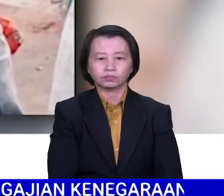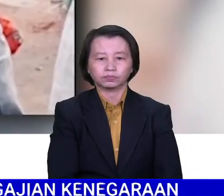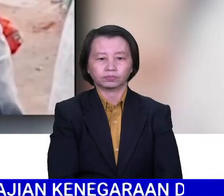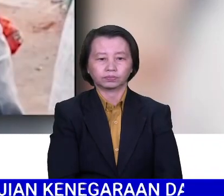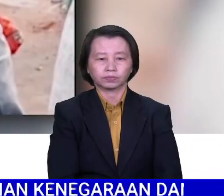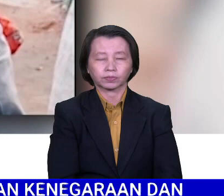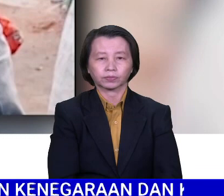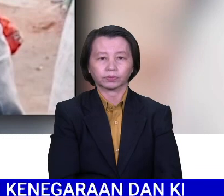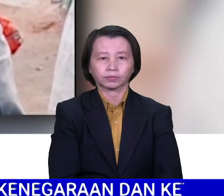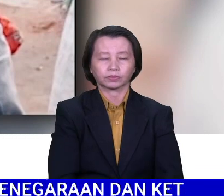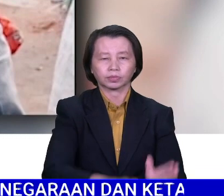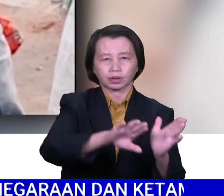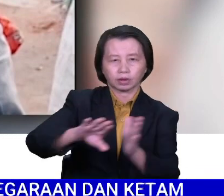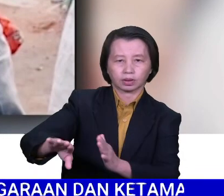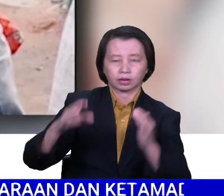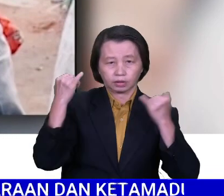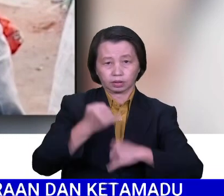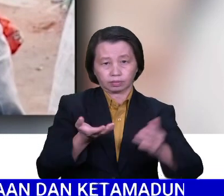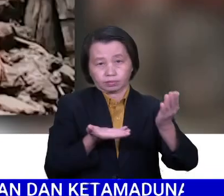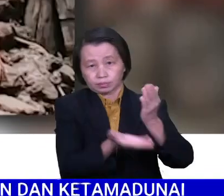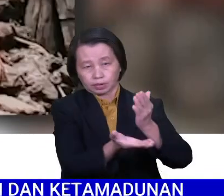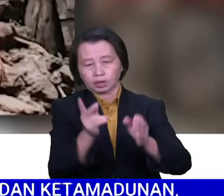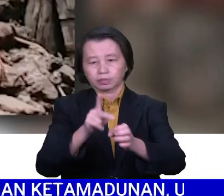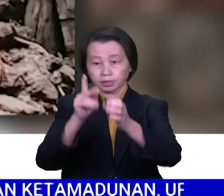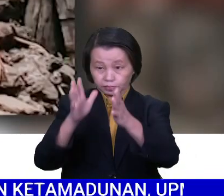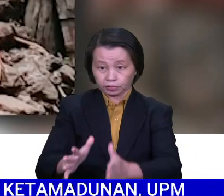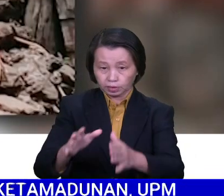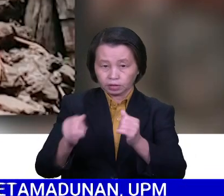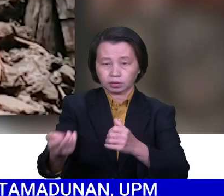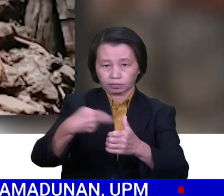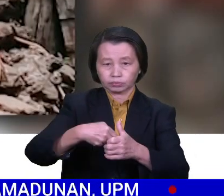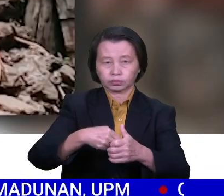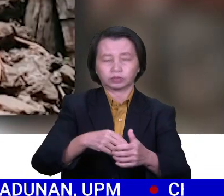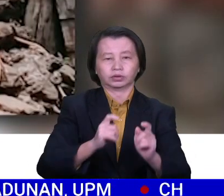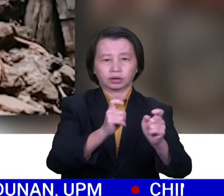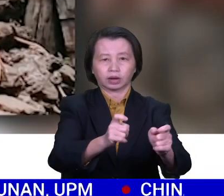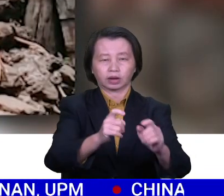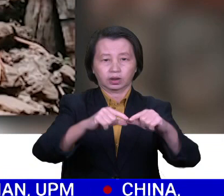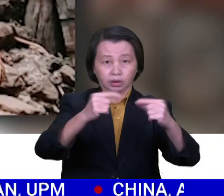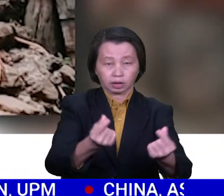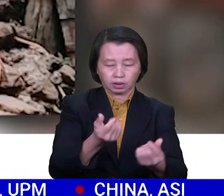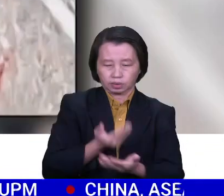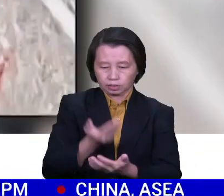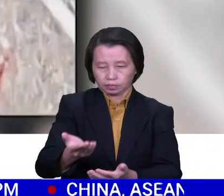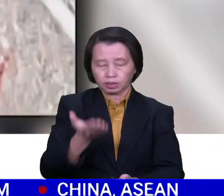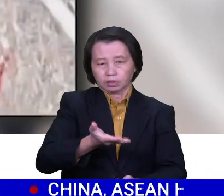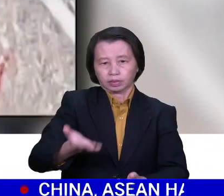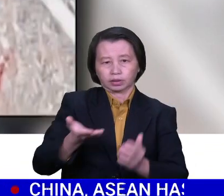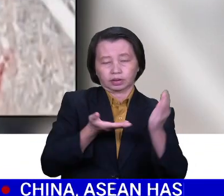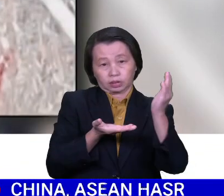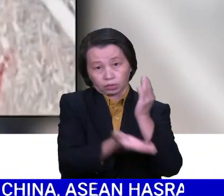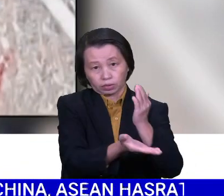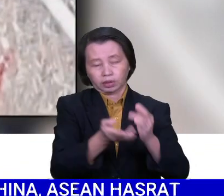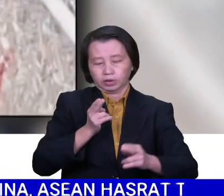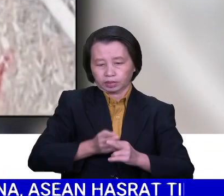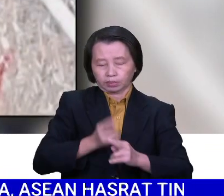Afrika selain melakukan ibadah korban peserta juga berpeluang menginfak Alquran bagi setiap pembelian bahagian korban